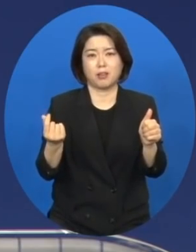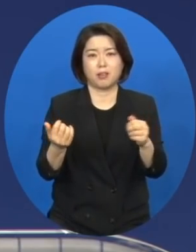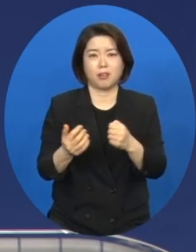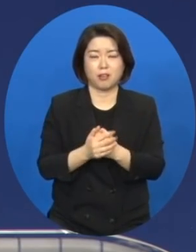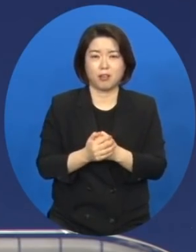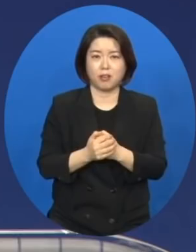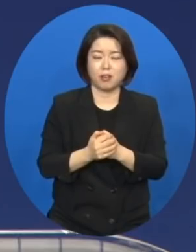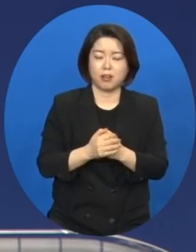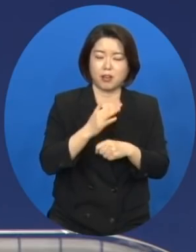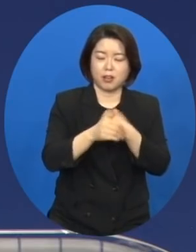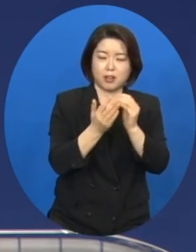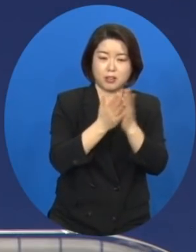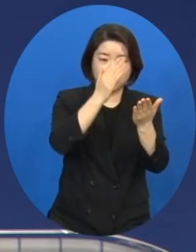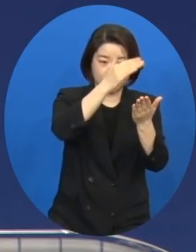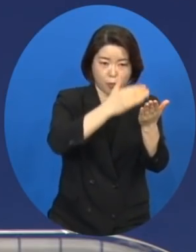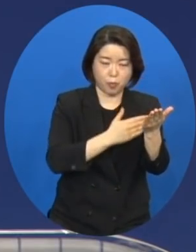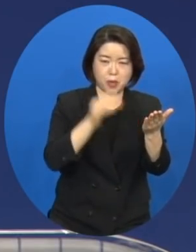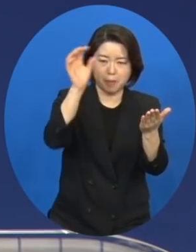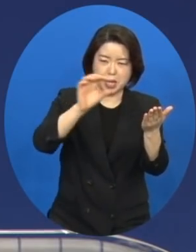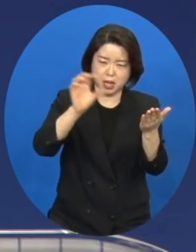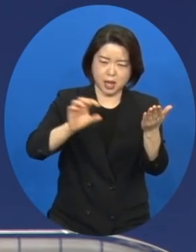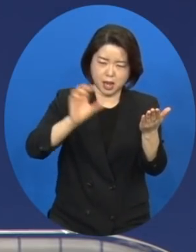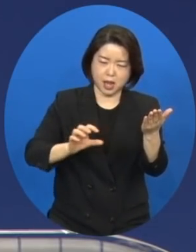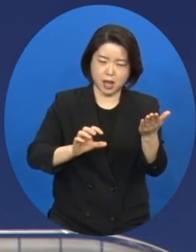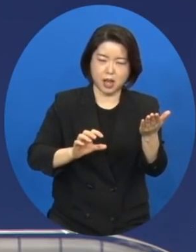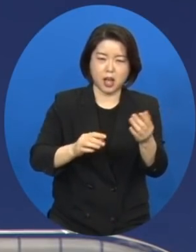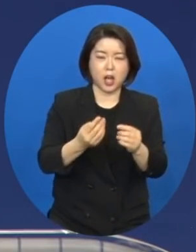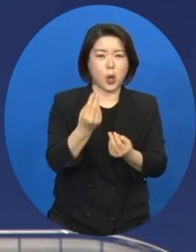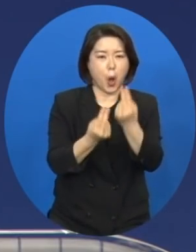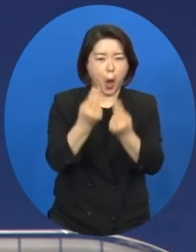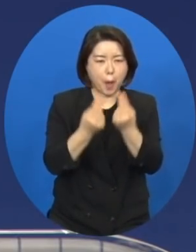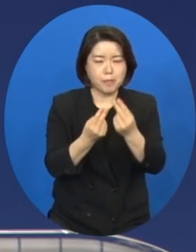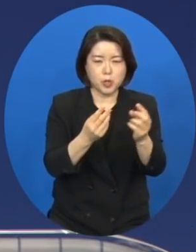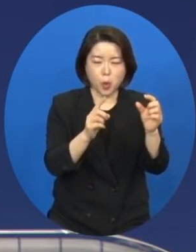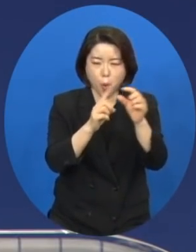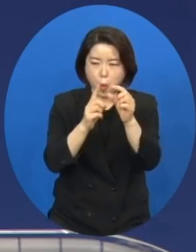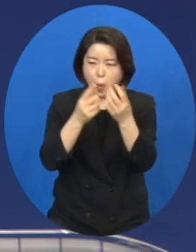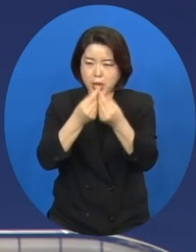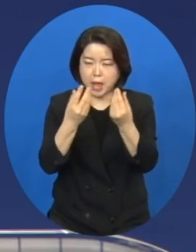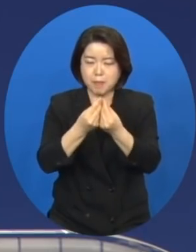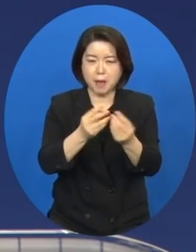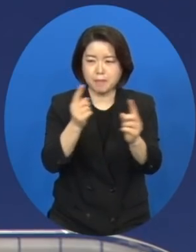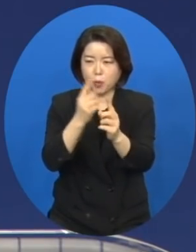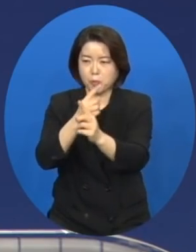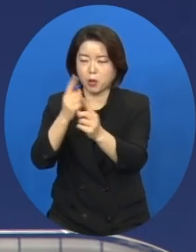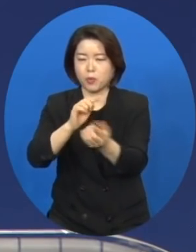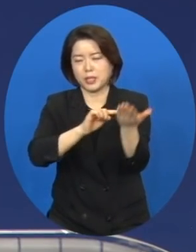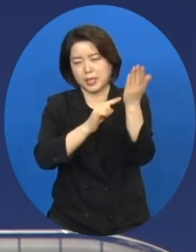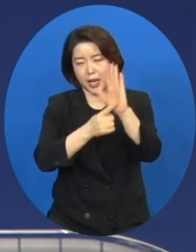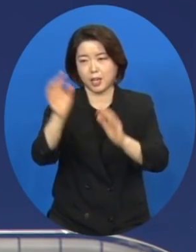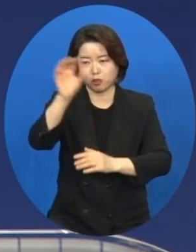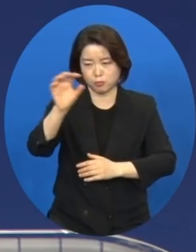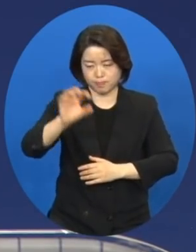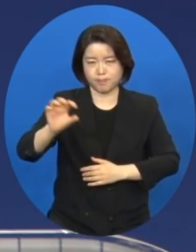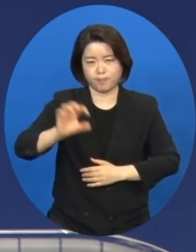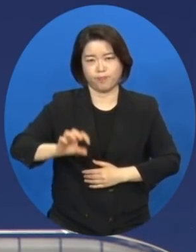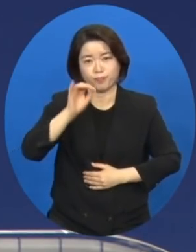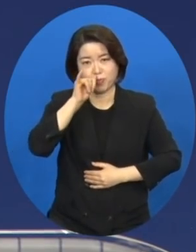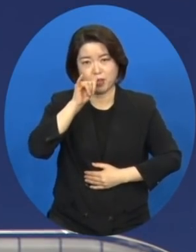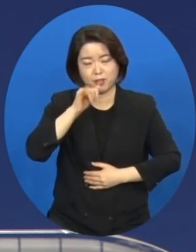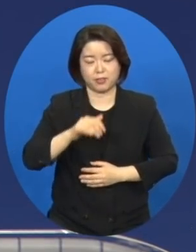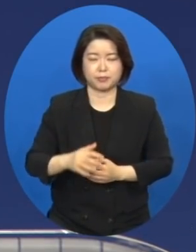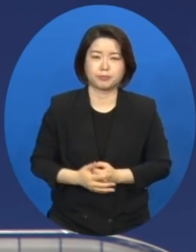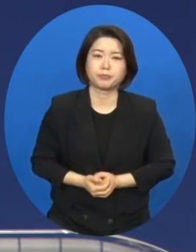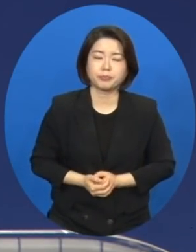계속 반복적인 얘기를 비유만, 상징만 다르게 해서 계속 우리에게 들려주고 있는 거예요. 혼인잔치가 중단될 수치를